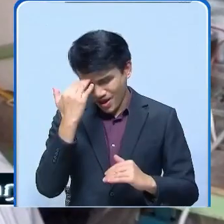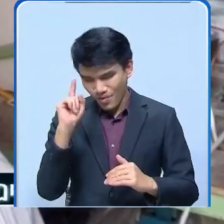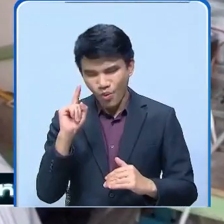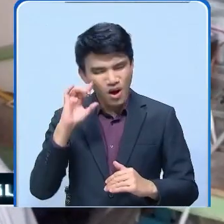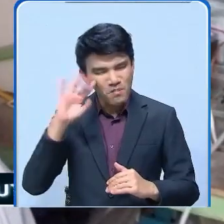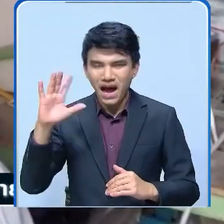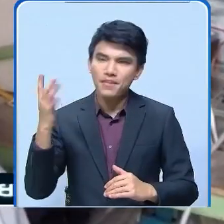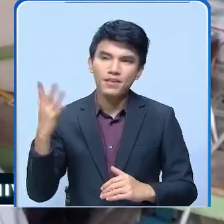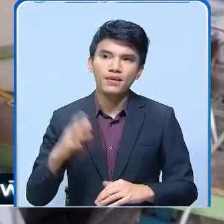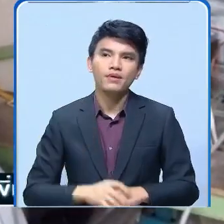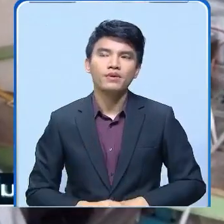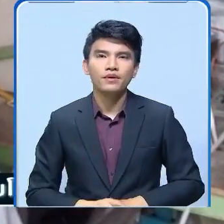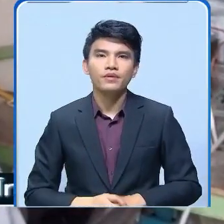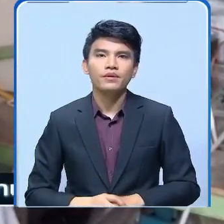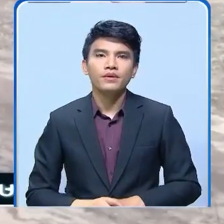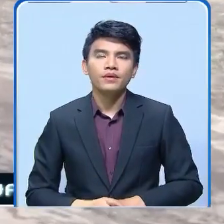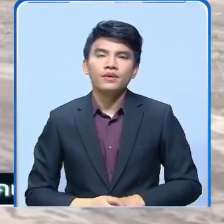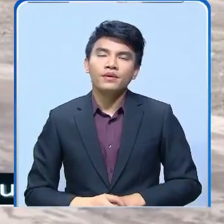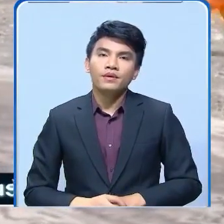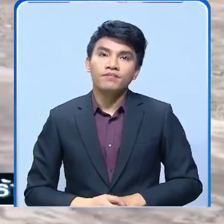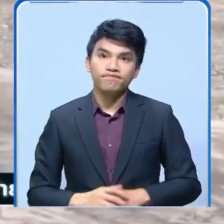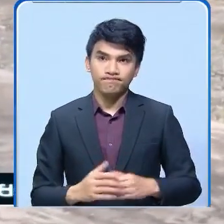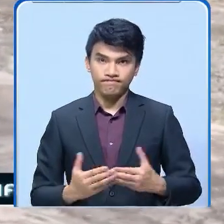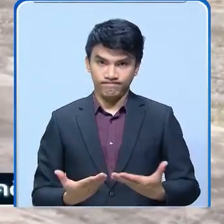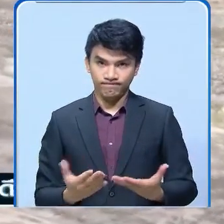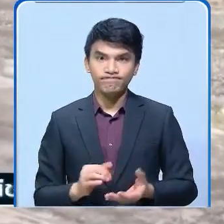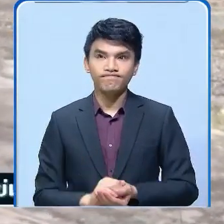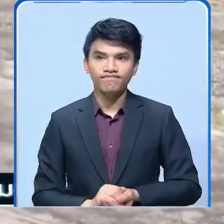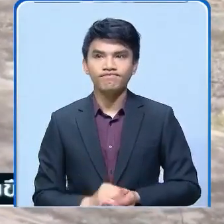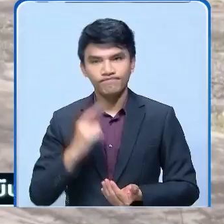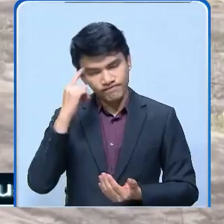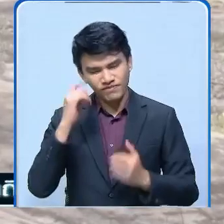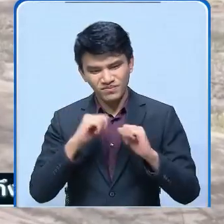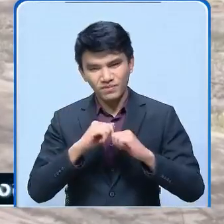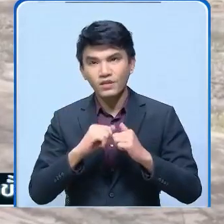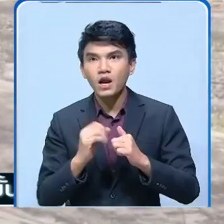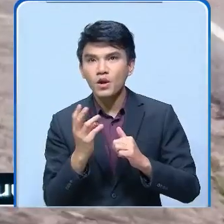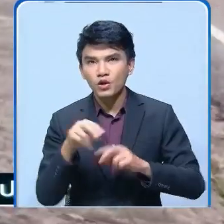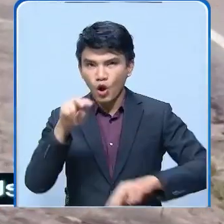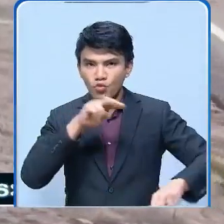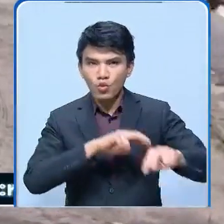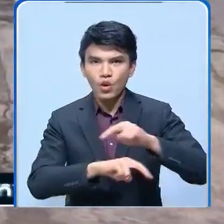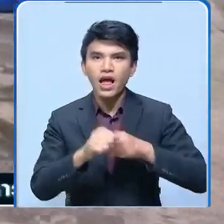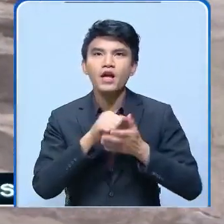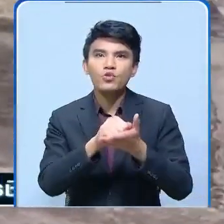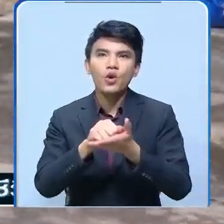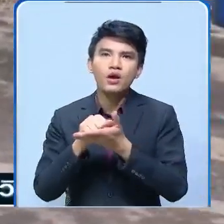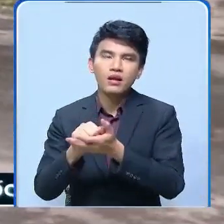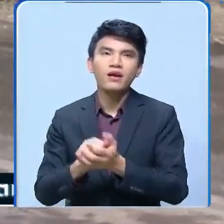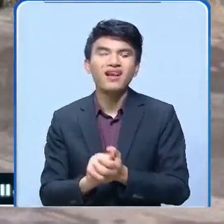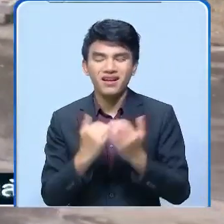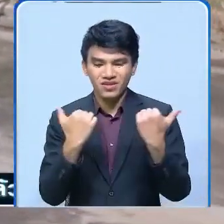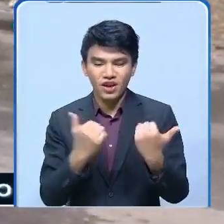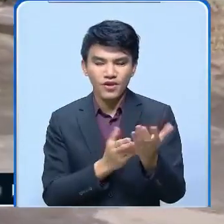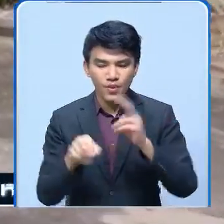บ้า โอ้คุณผู้ชมคืออย่ามองว่าเป็นเรื่องเล็กๆนะมันก็ต้องดูแลช่วยกันหน่อยนะคะซึ่งทางฝ่ายปก